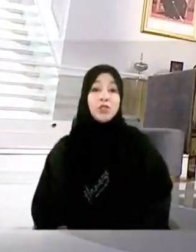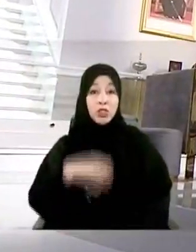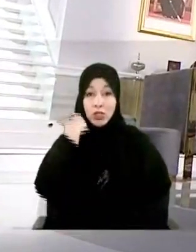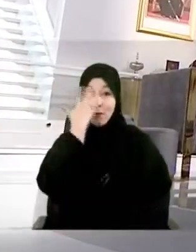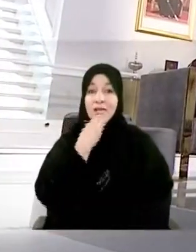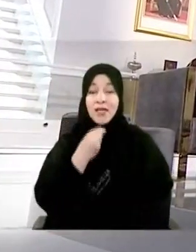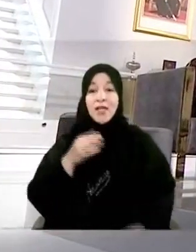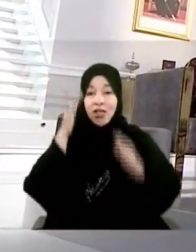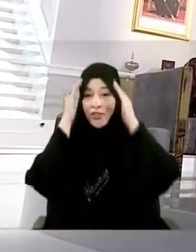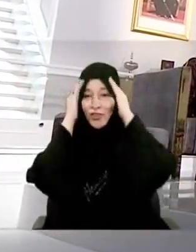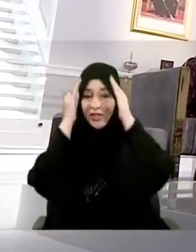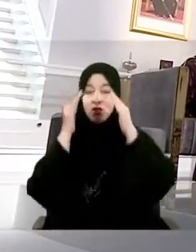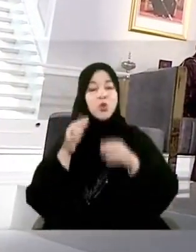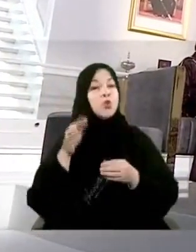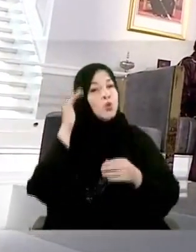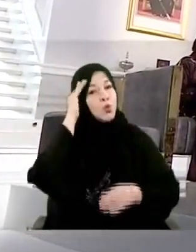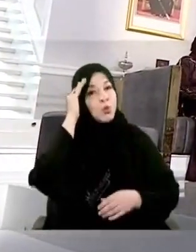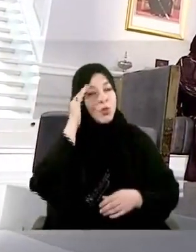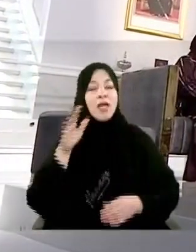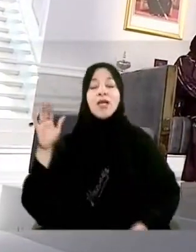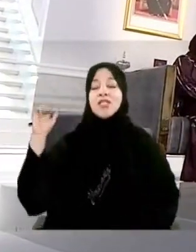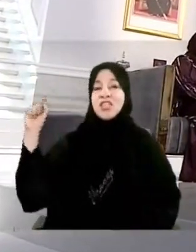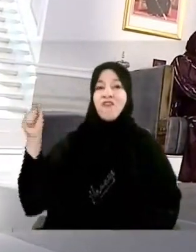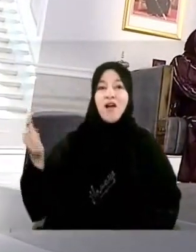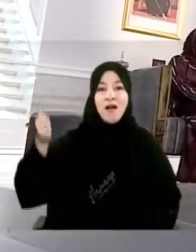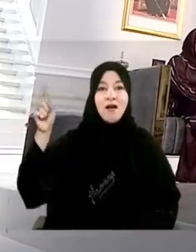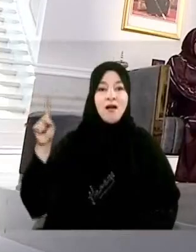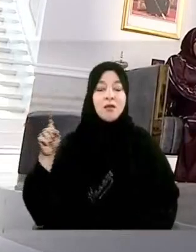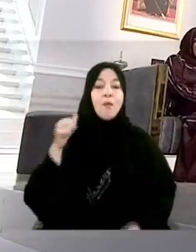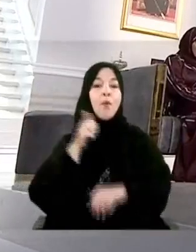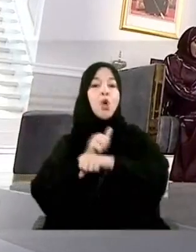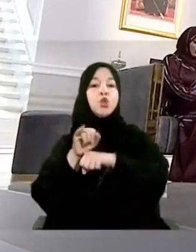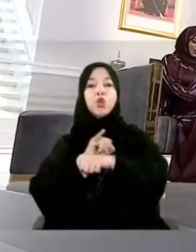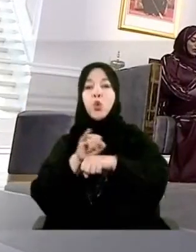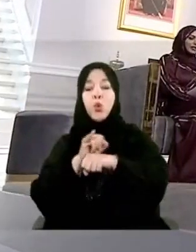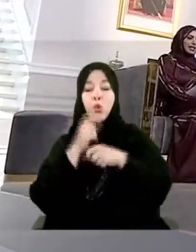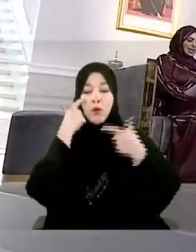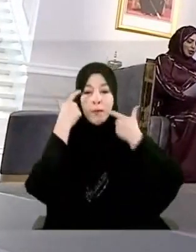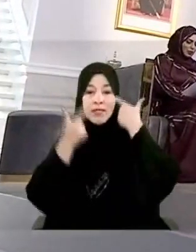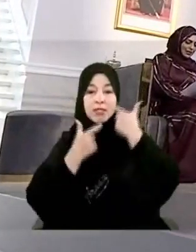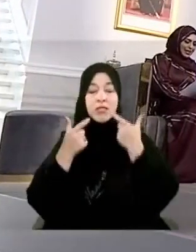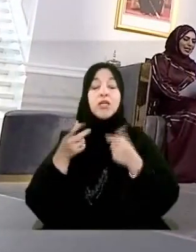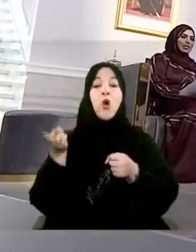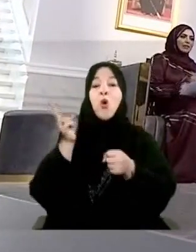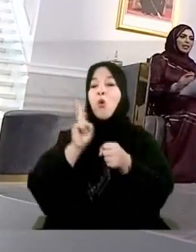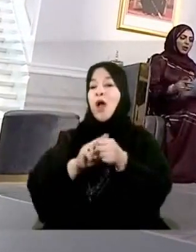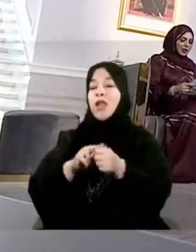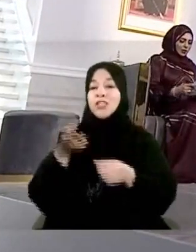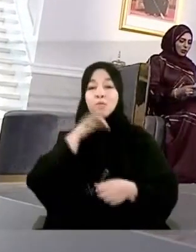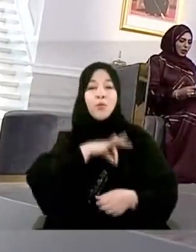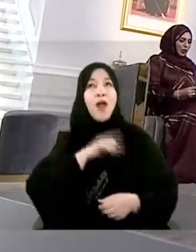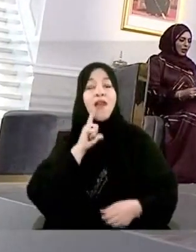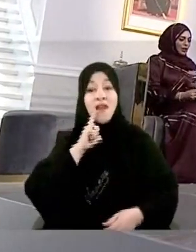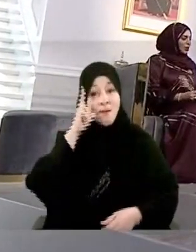جميل، كل التوفيق لك أيضا. أنت يا صفاء بنت سالم الجلندانية صاحبة مشروع مكافحة فطر لاسيد وبليديا، نتمنى لك